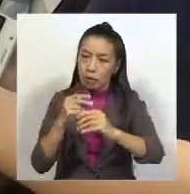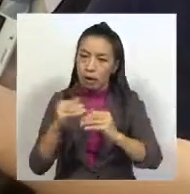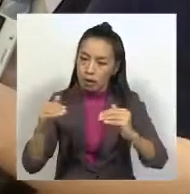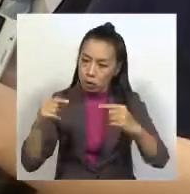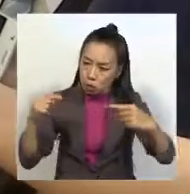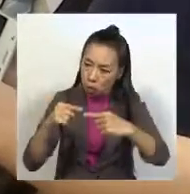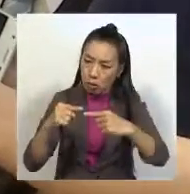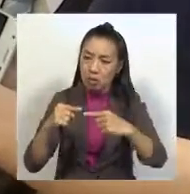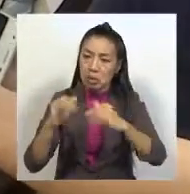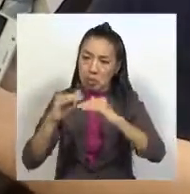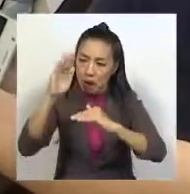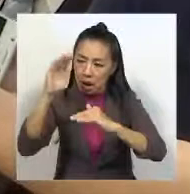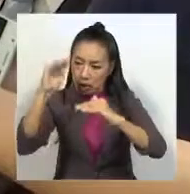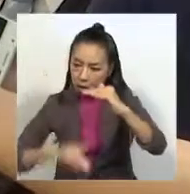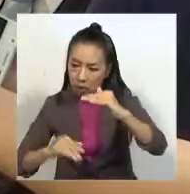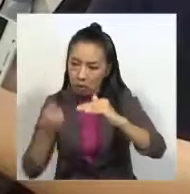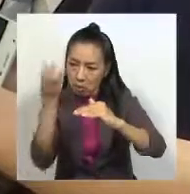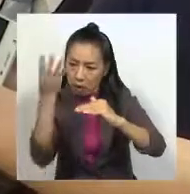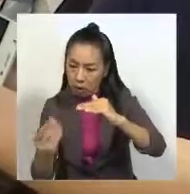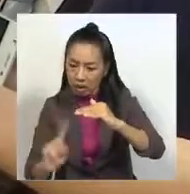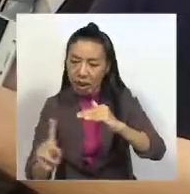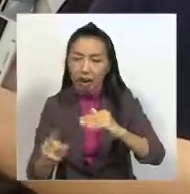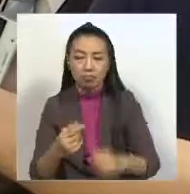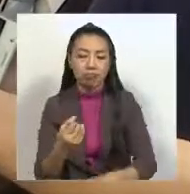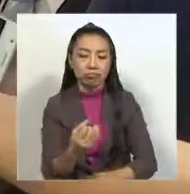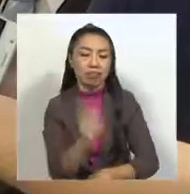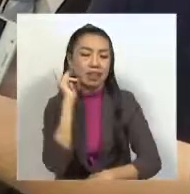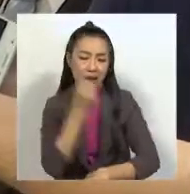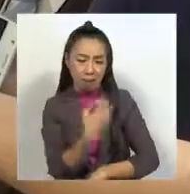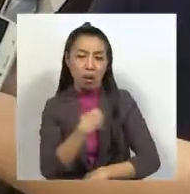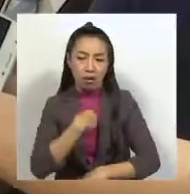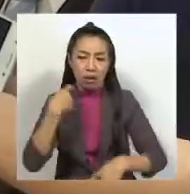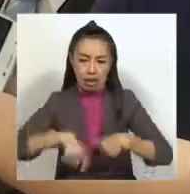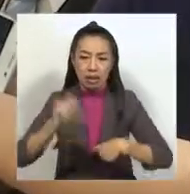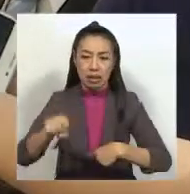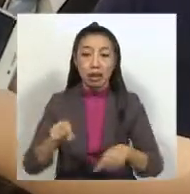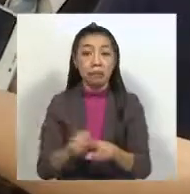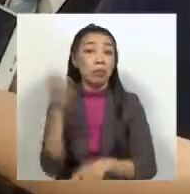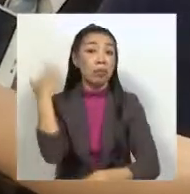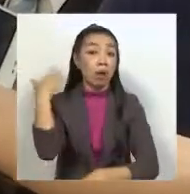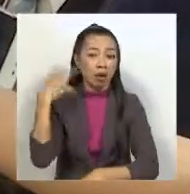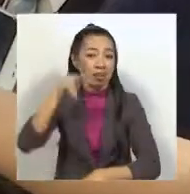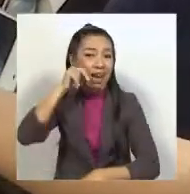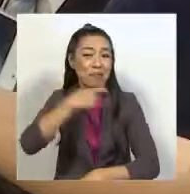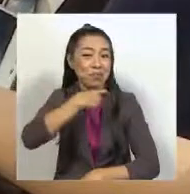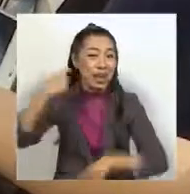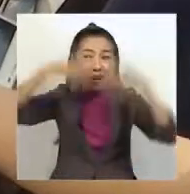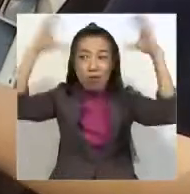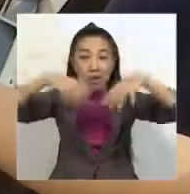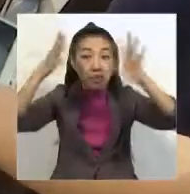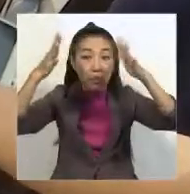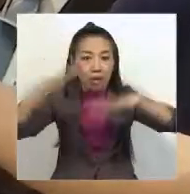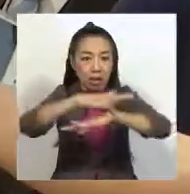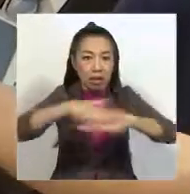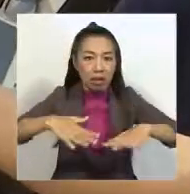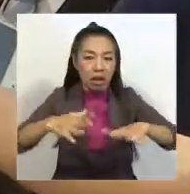ไปมันเป็นเรื่องยากอย่างที่ท่านว่าผมยกตัวอย่างตอนภัยแล้งเนี่ยมันนาเหมือนเสียห